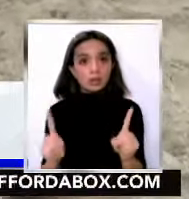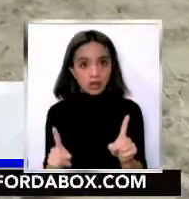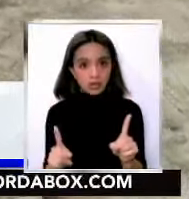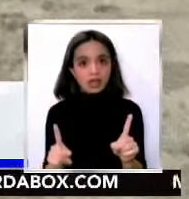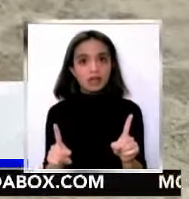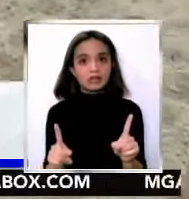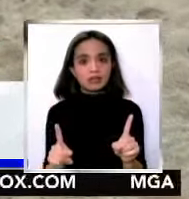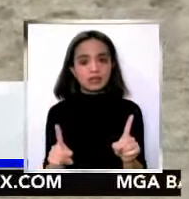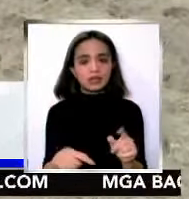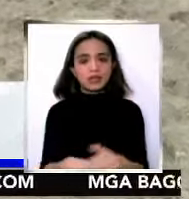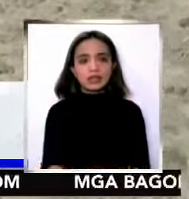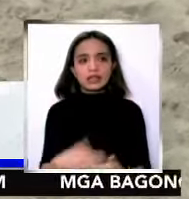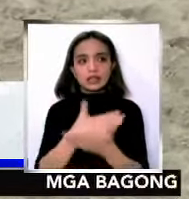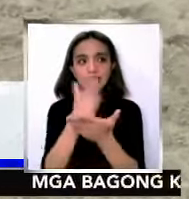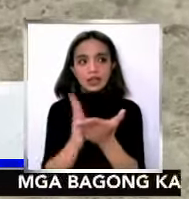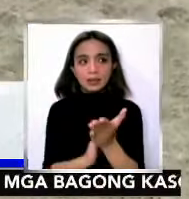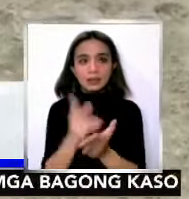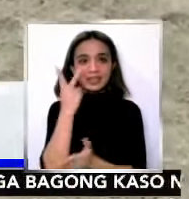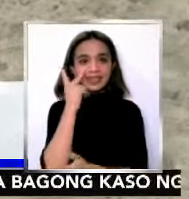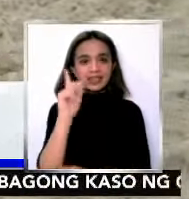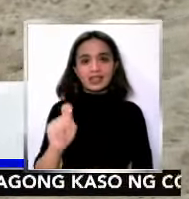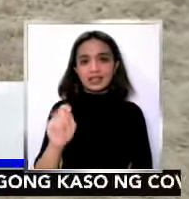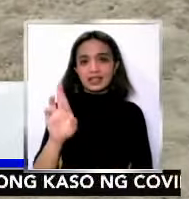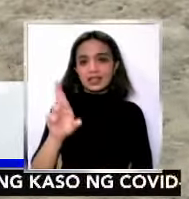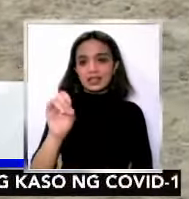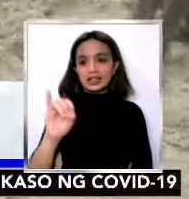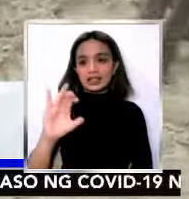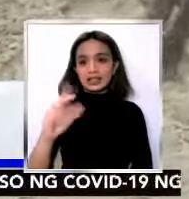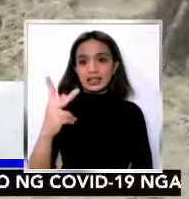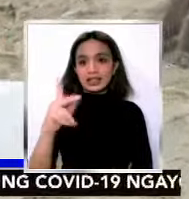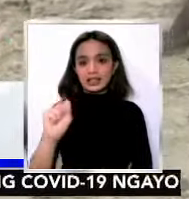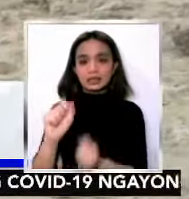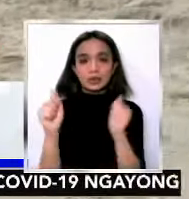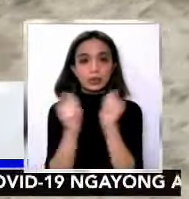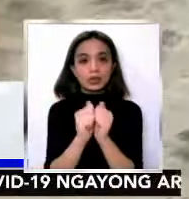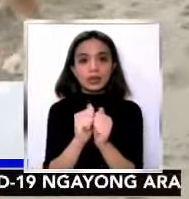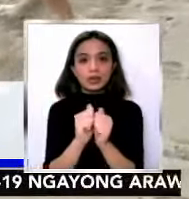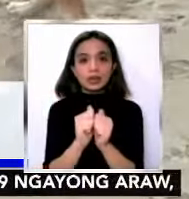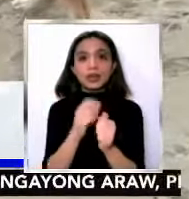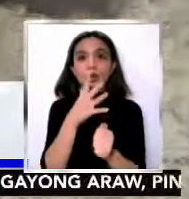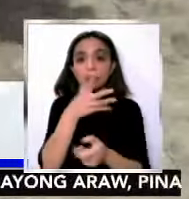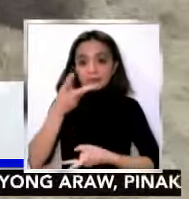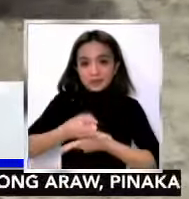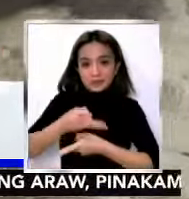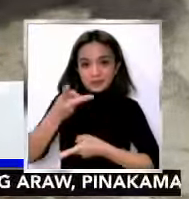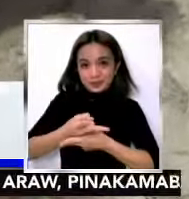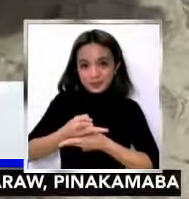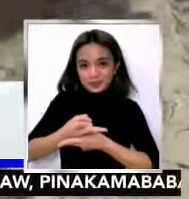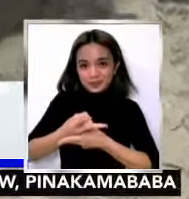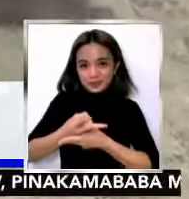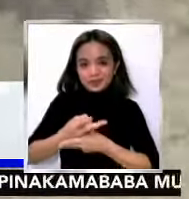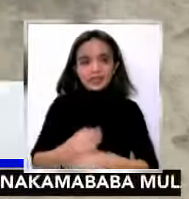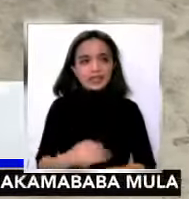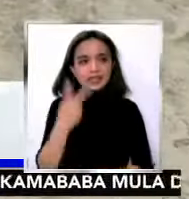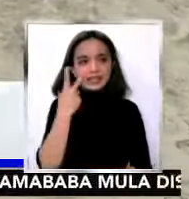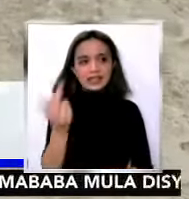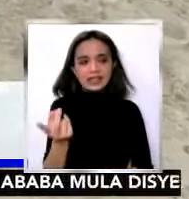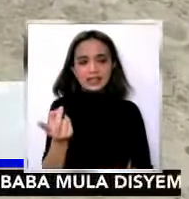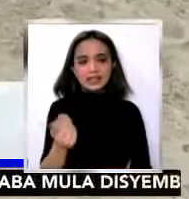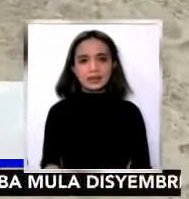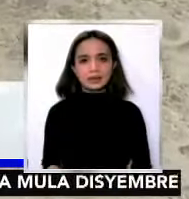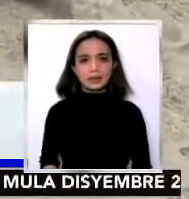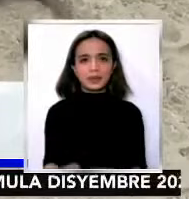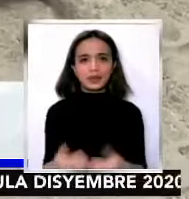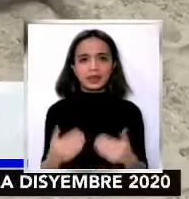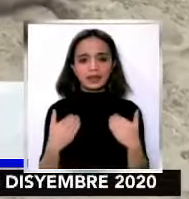ilang tricks muna with their fur mommy na si Tiara. Impressed? Bow daw muna itong si Leroy. At aba, may play dead